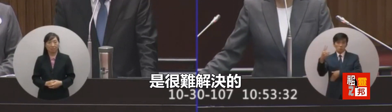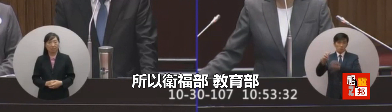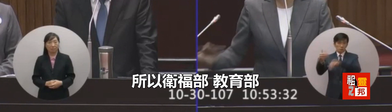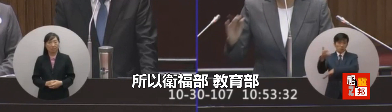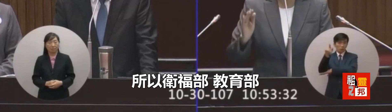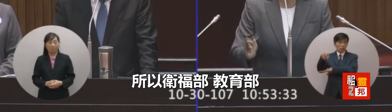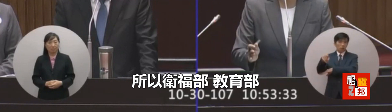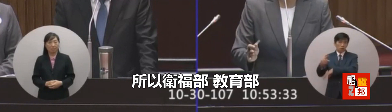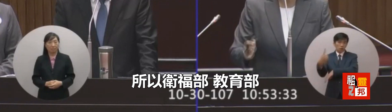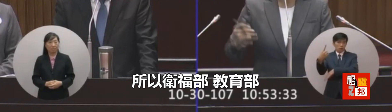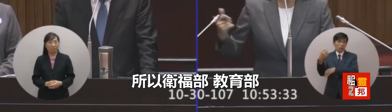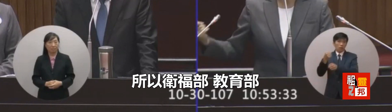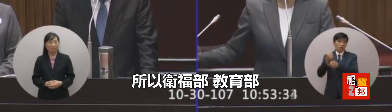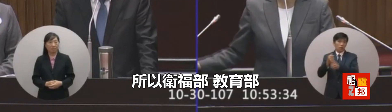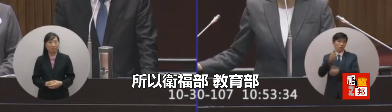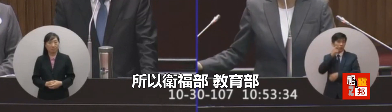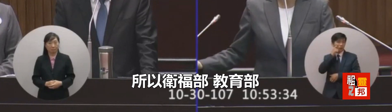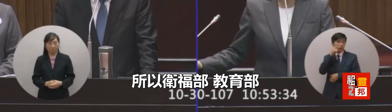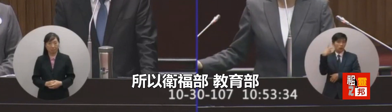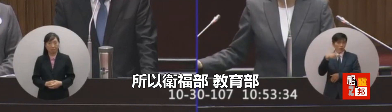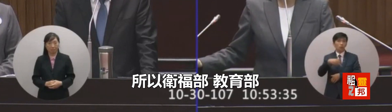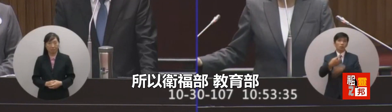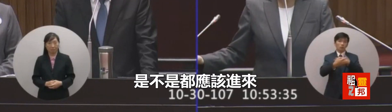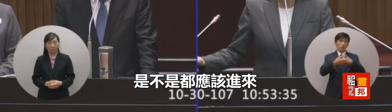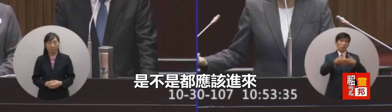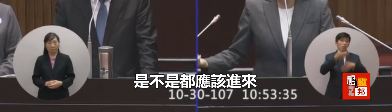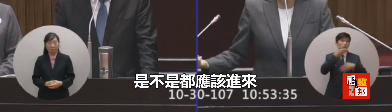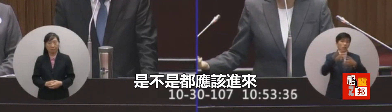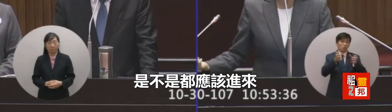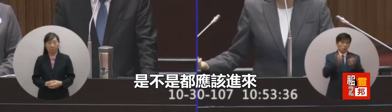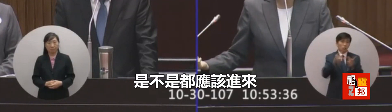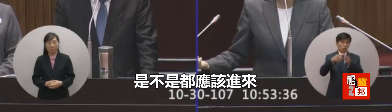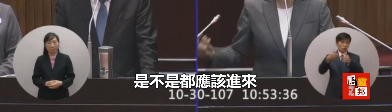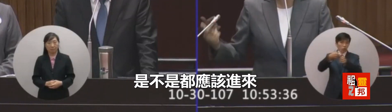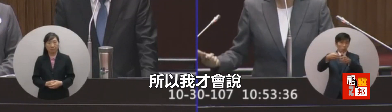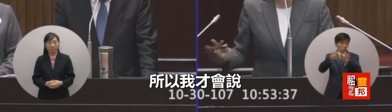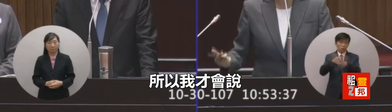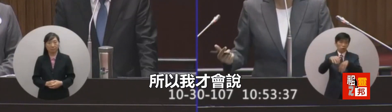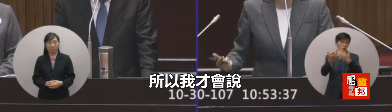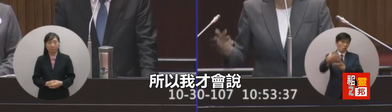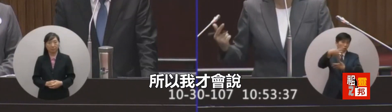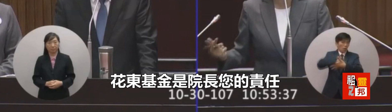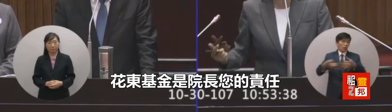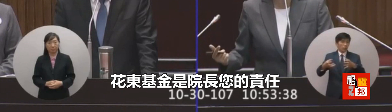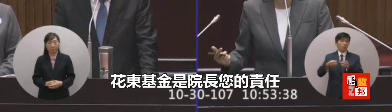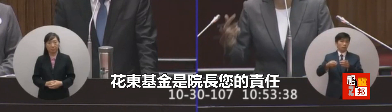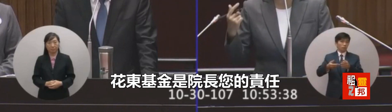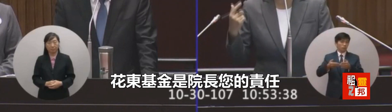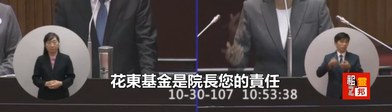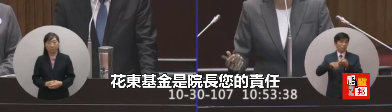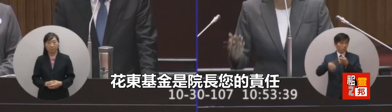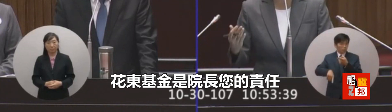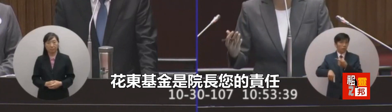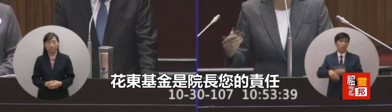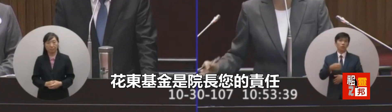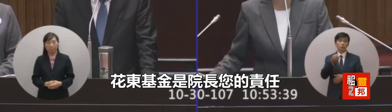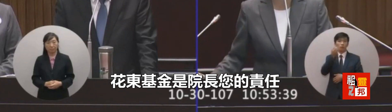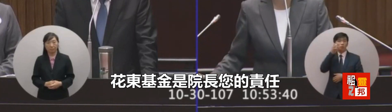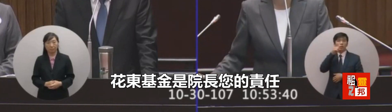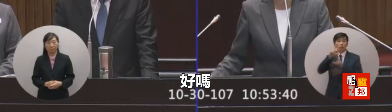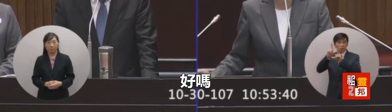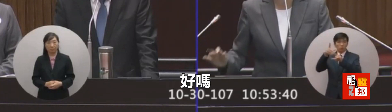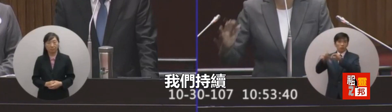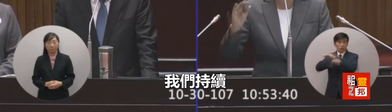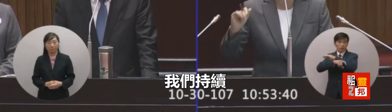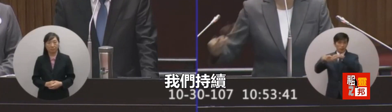的，所以卫福部、教育部是不是都应该进来？所以我才会说花东基金是院长您的